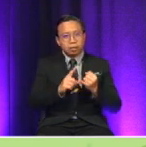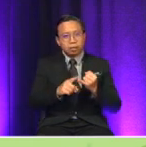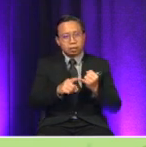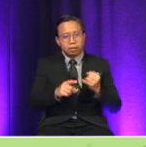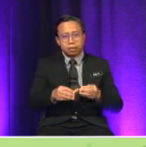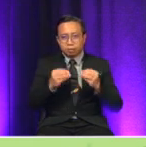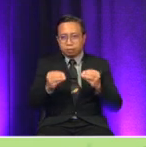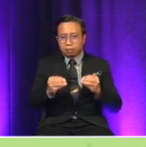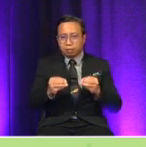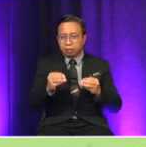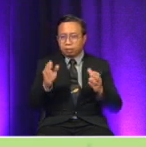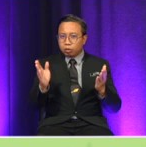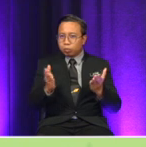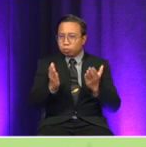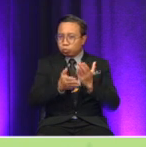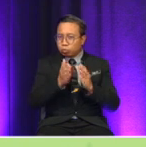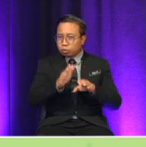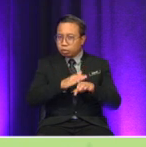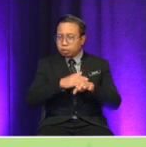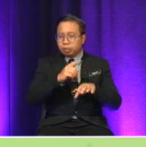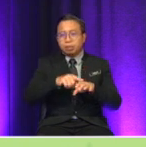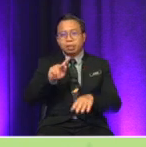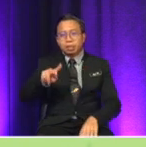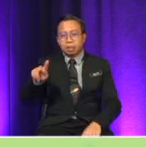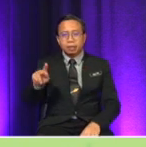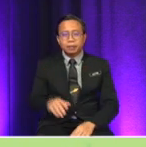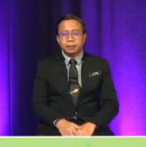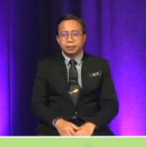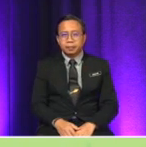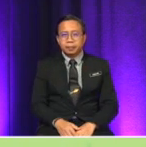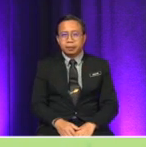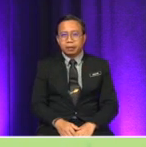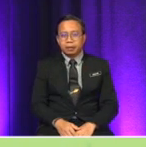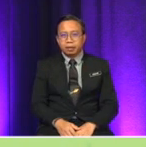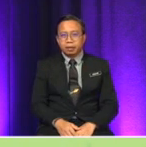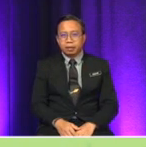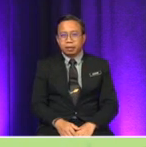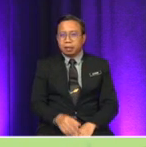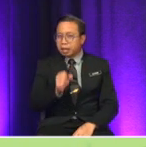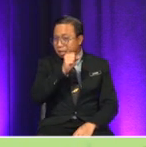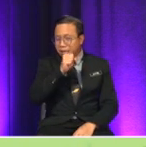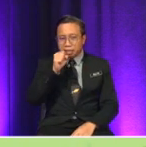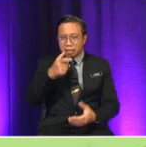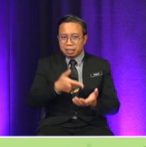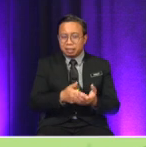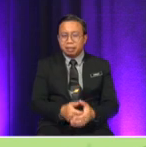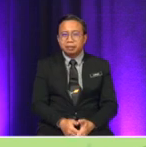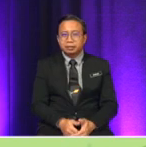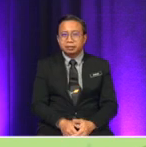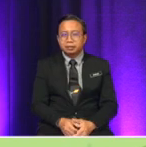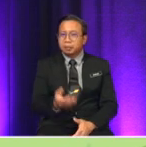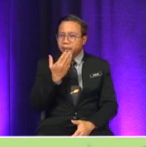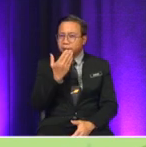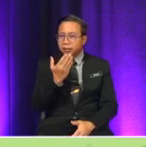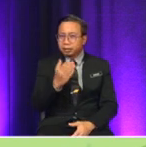dan mengucapkan terima kasih kepada kanak-kanak. Okey, terima kasih Lisa. Nakal Lisa sikit dengan nyanyi pula. Okey, baik. Terima